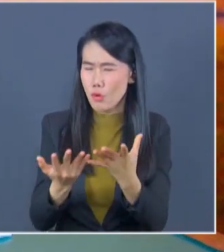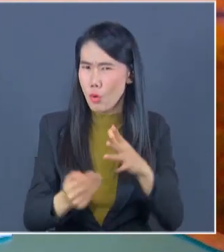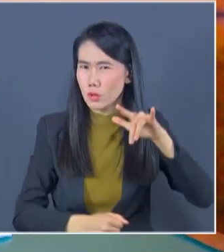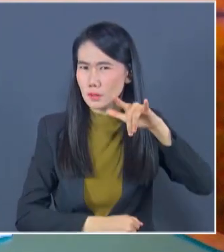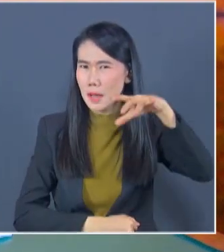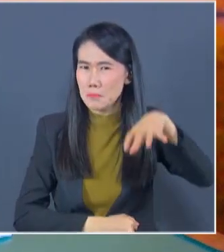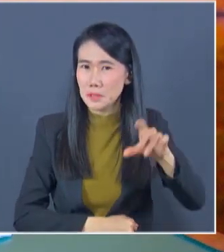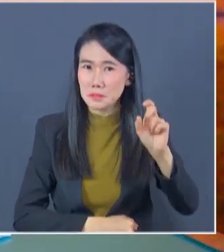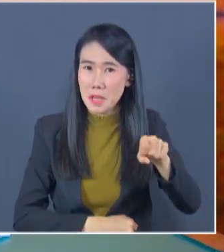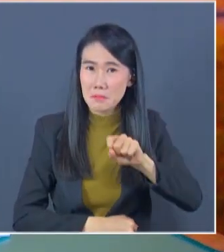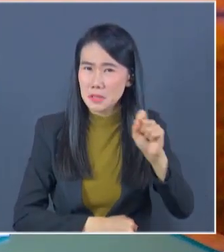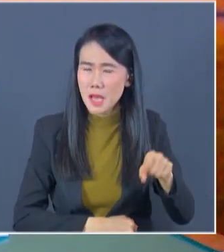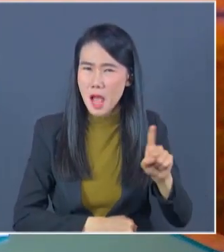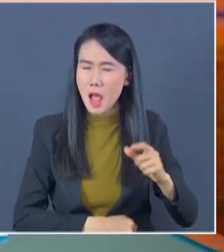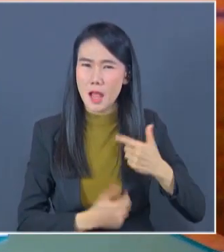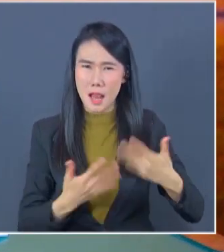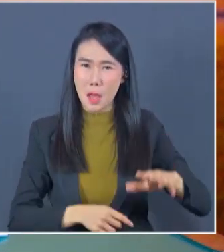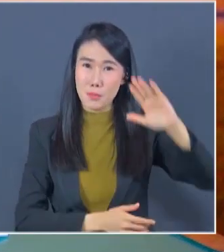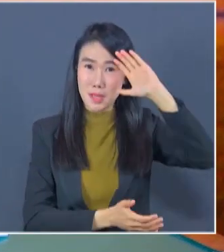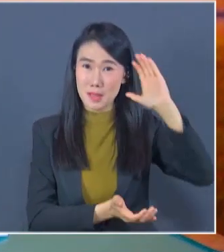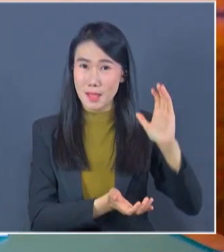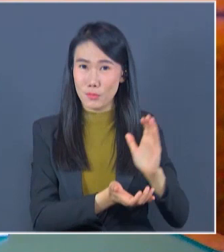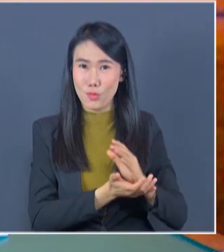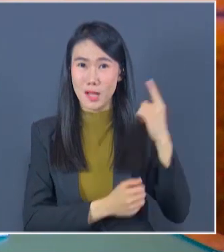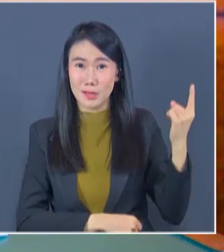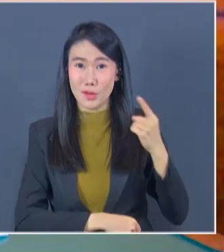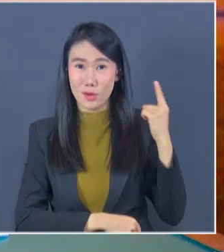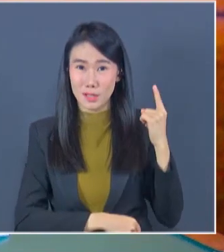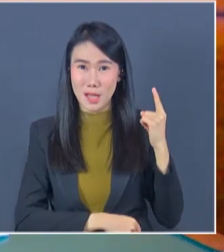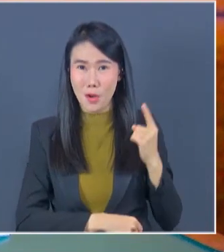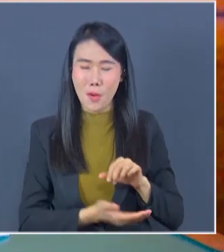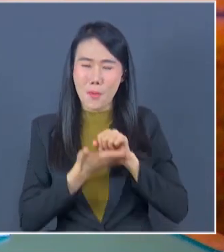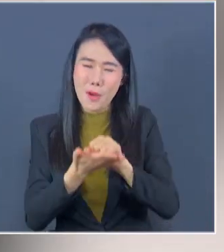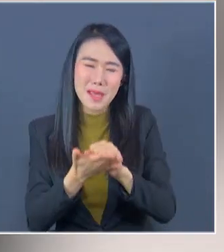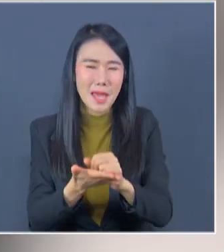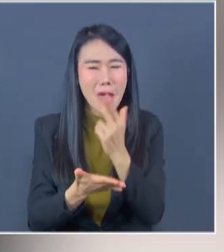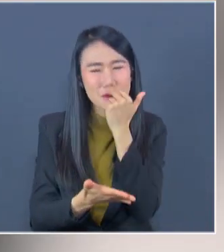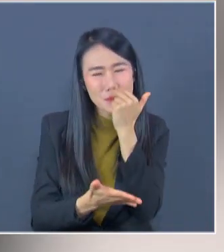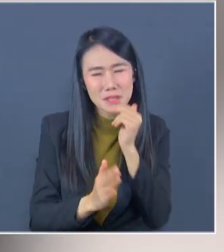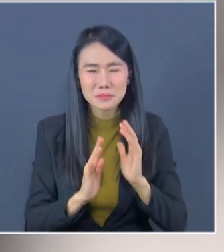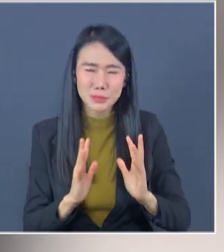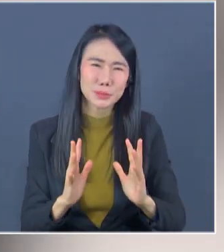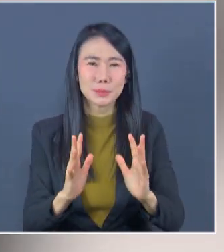ามบินแต่มีตำรวจท่องเที่ยวเนี่ยมาอำนวยความสะดวกอย่างเต็มที่ครับ